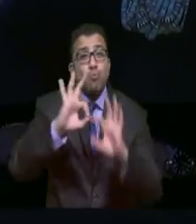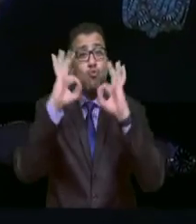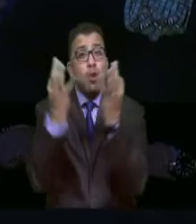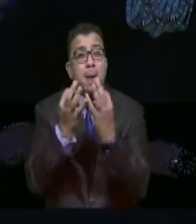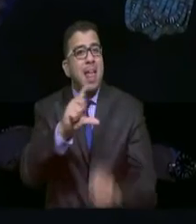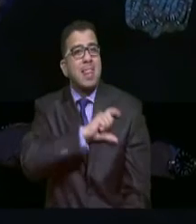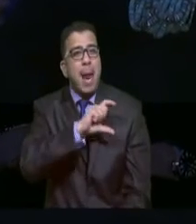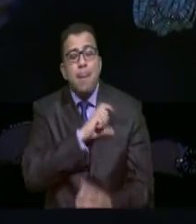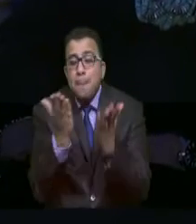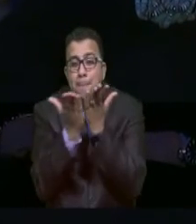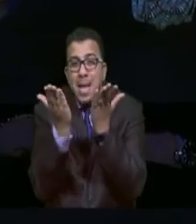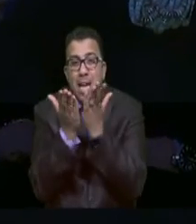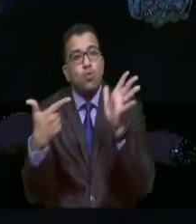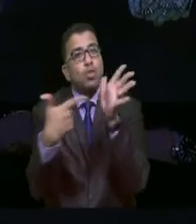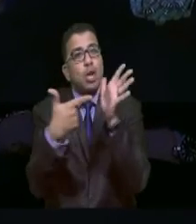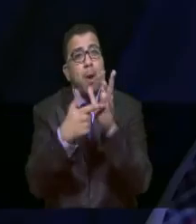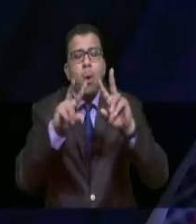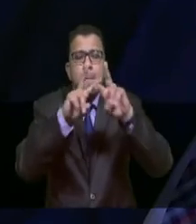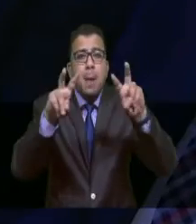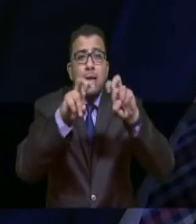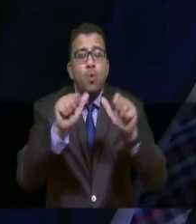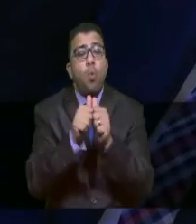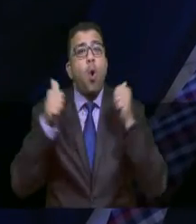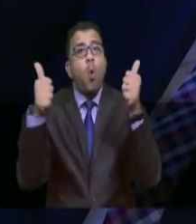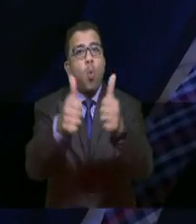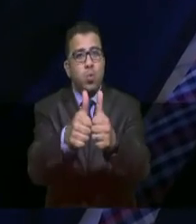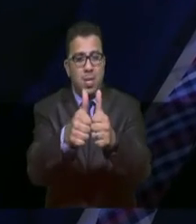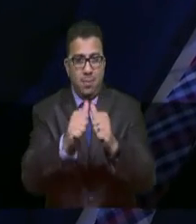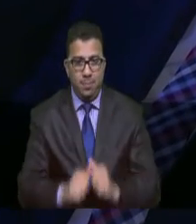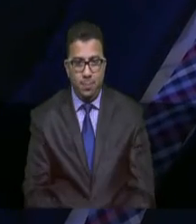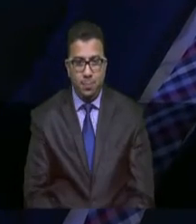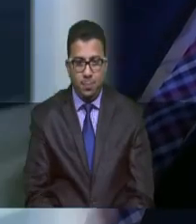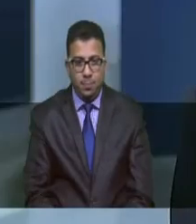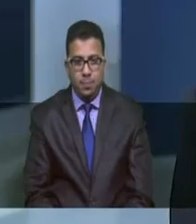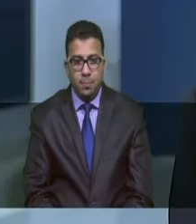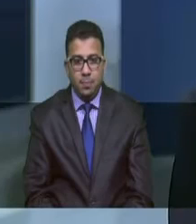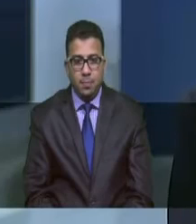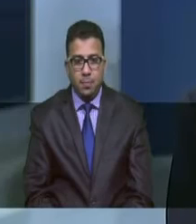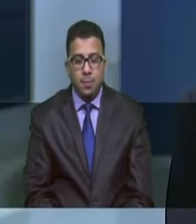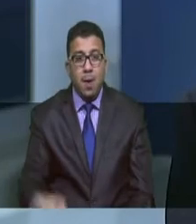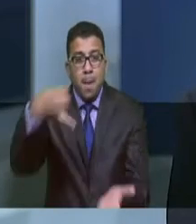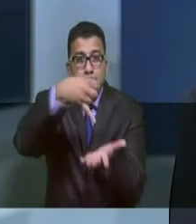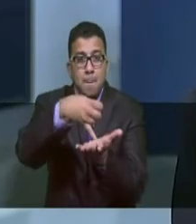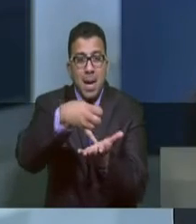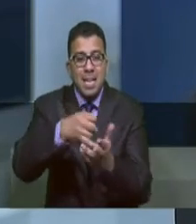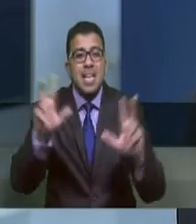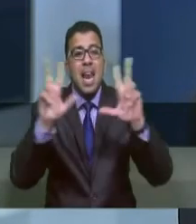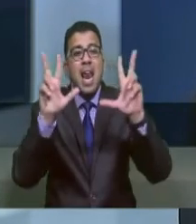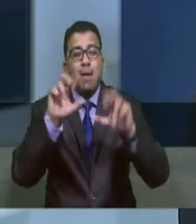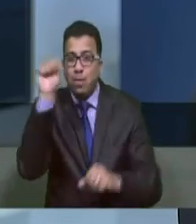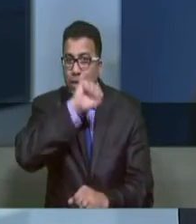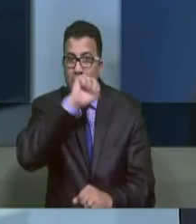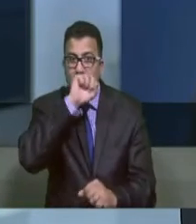من طلبة مدارس وجامعات وباحثين وعوائل. لزيارة مركز الشارقة لعلوم الفضاء